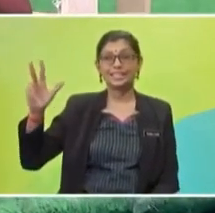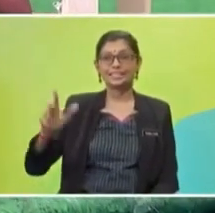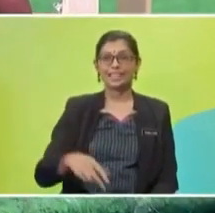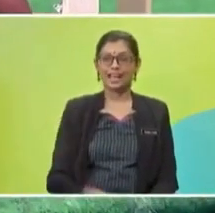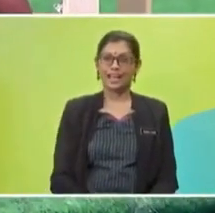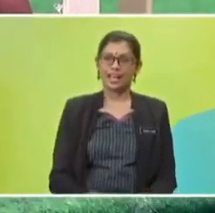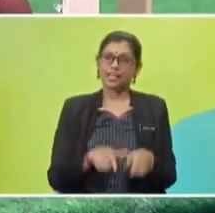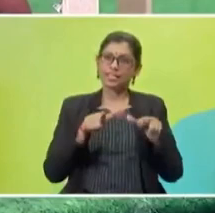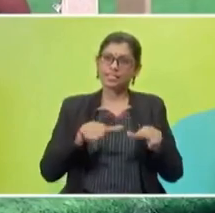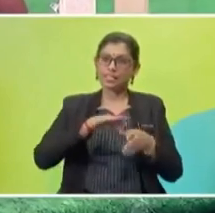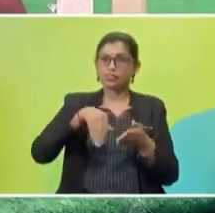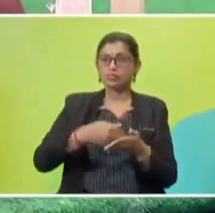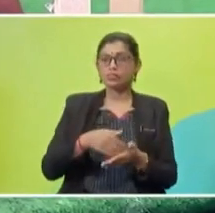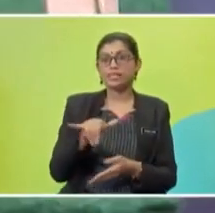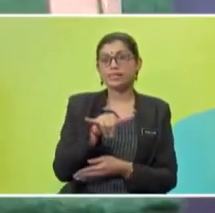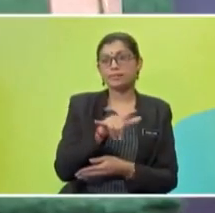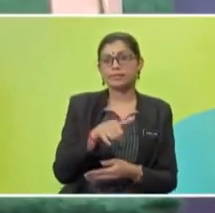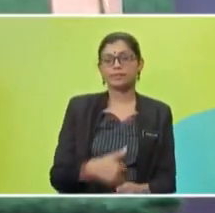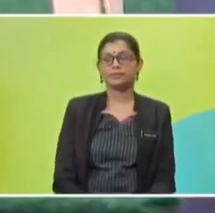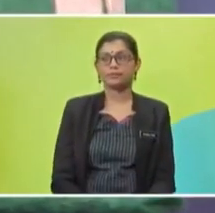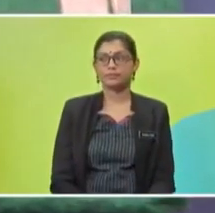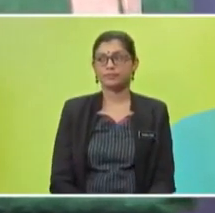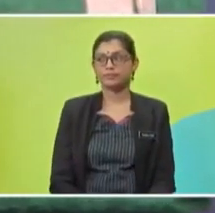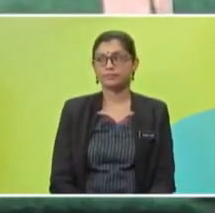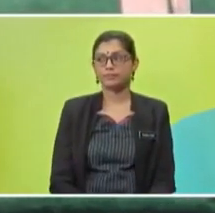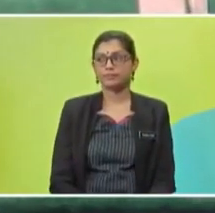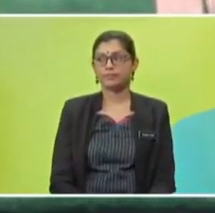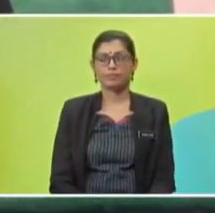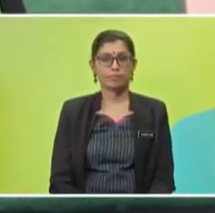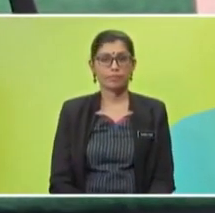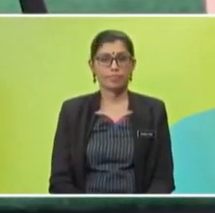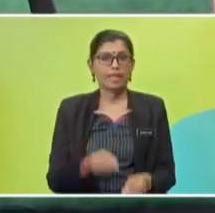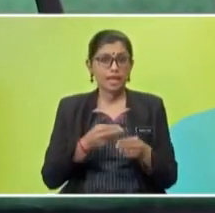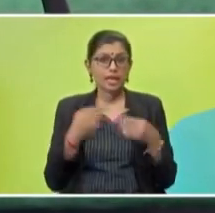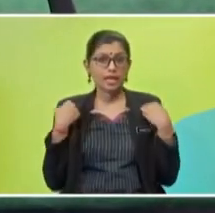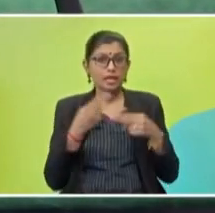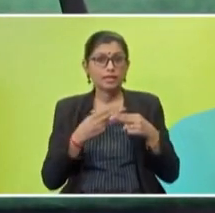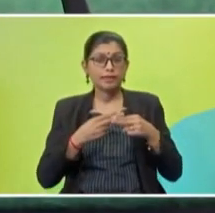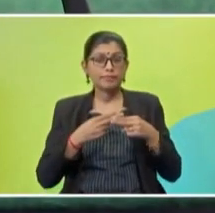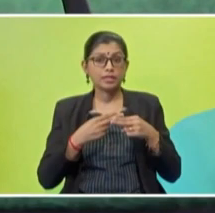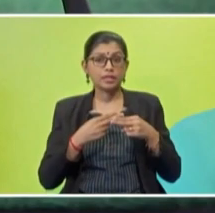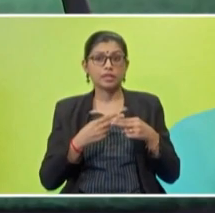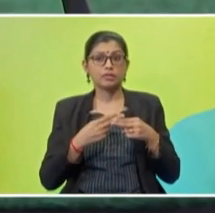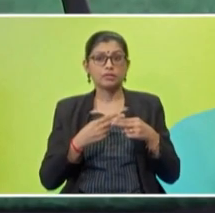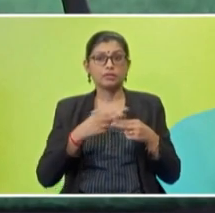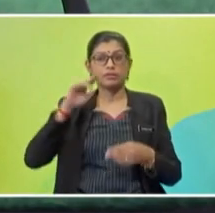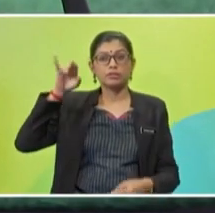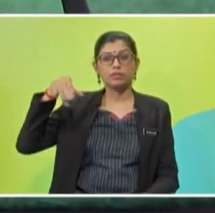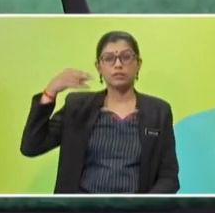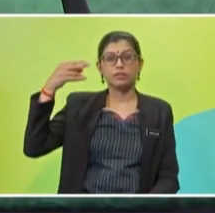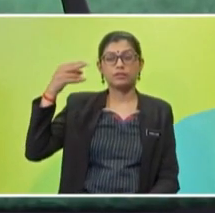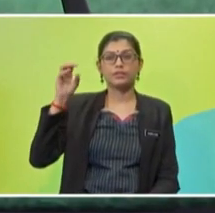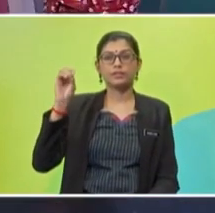deh nah ini kode-kode Oke namun dia punya gold Namaku Dini Jon Joni